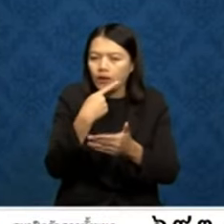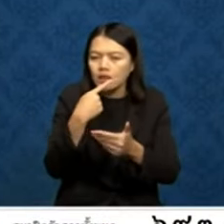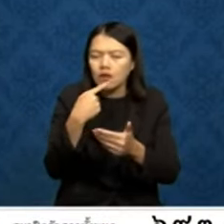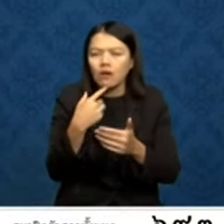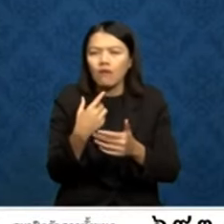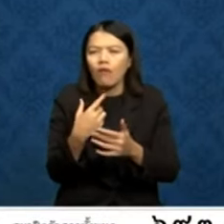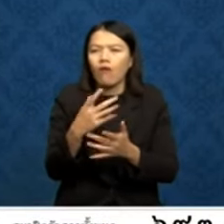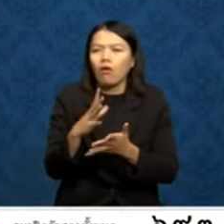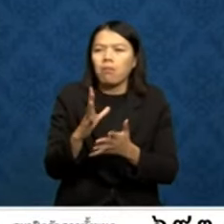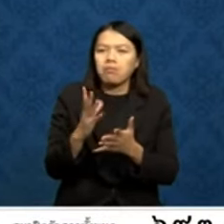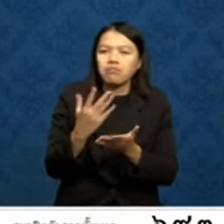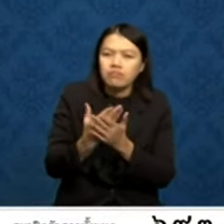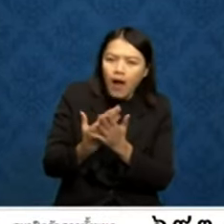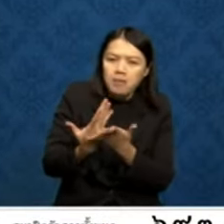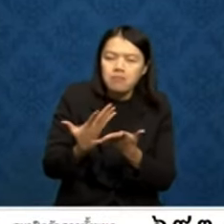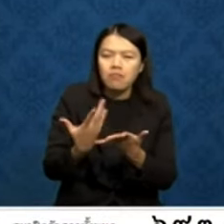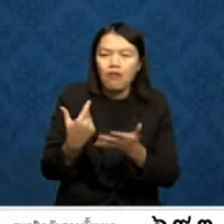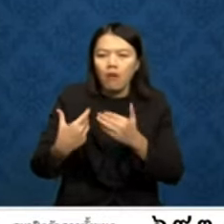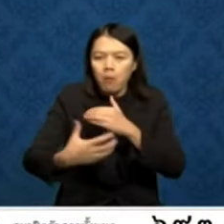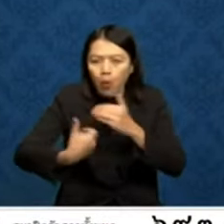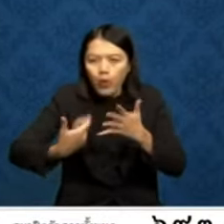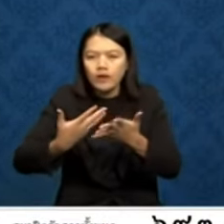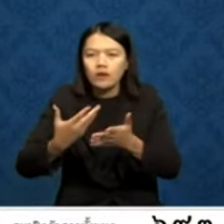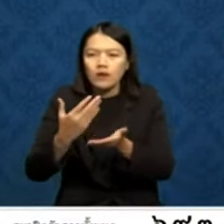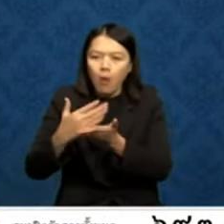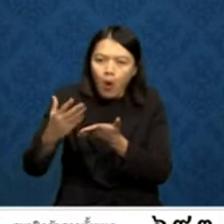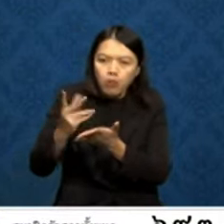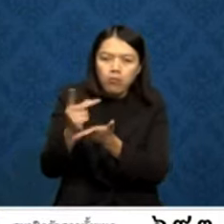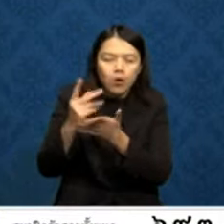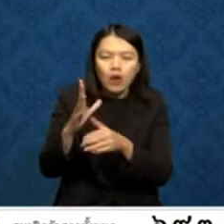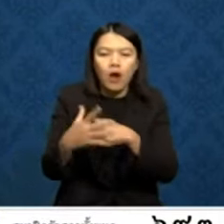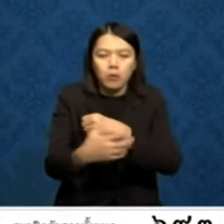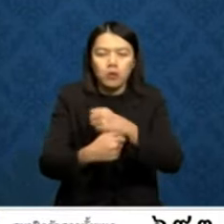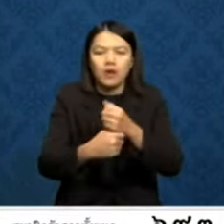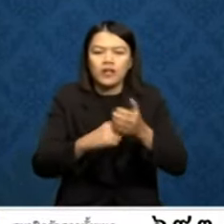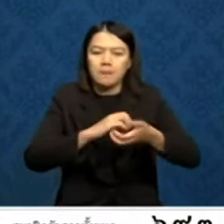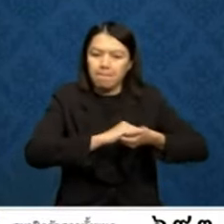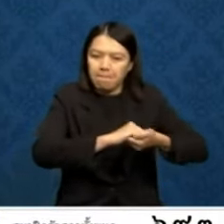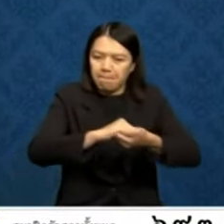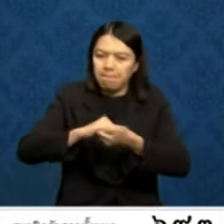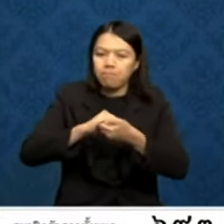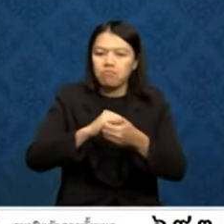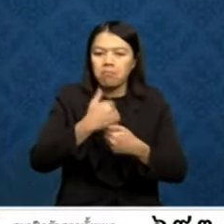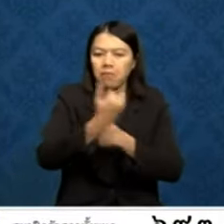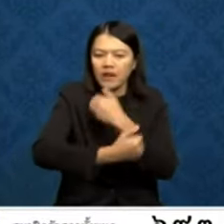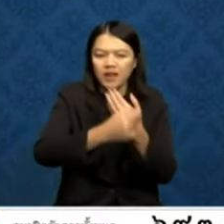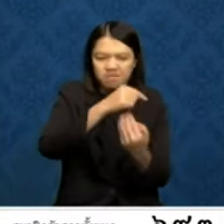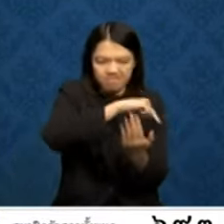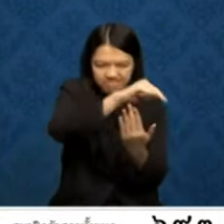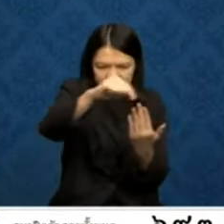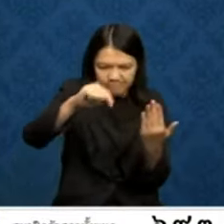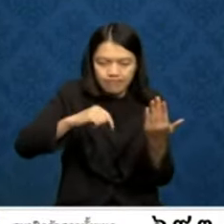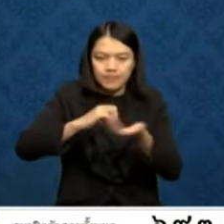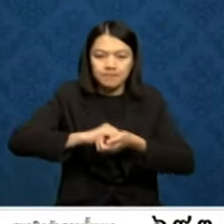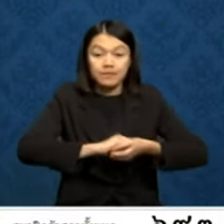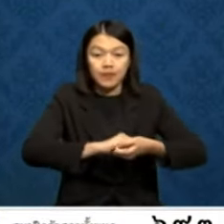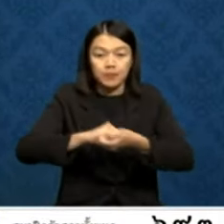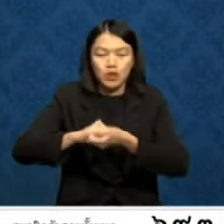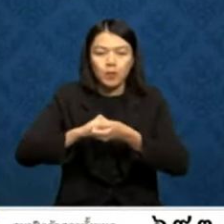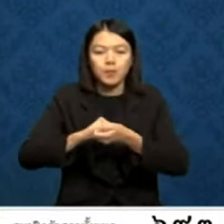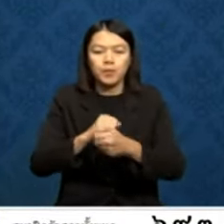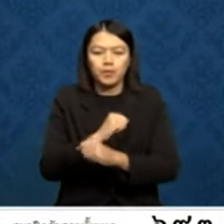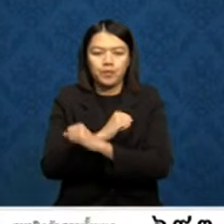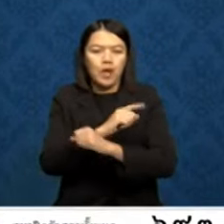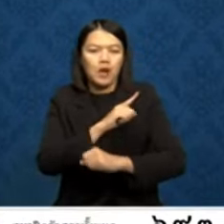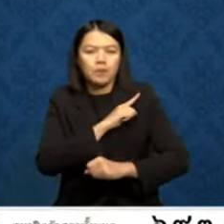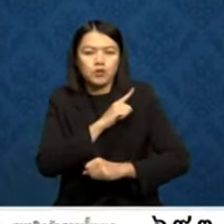ย่างทันท่วงทีโดยผนึกกำลังกับประเทศเพื่อนบ้านและสร้างกลไกความรับผิดชอบของบริษัท